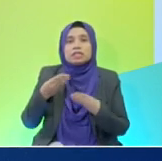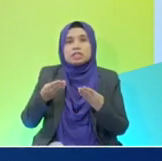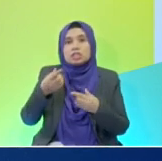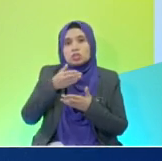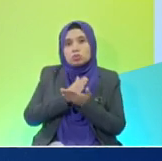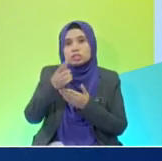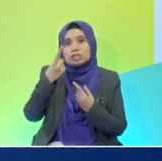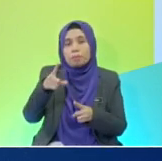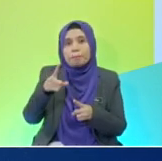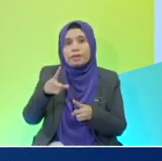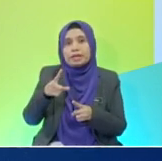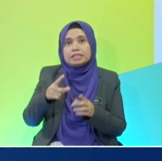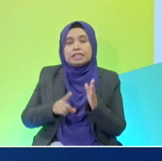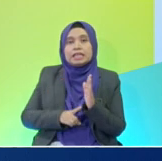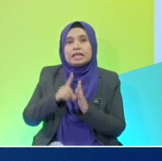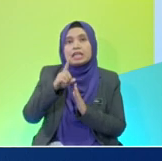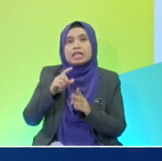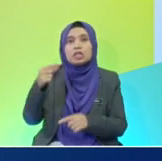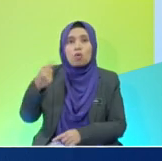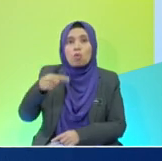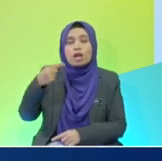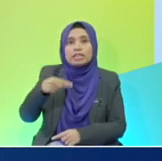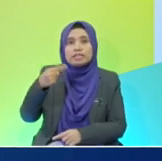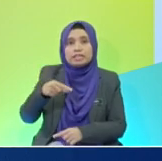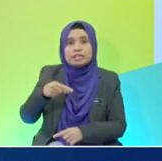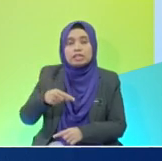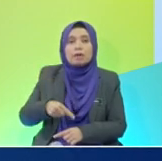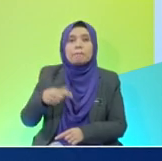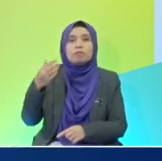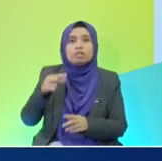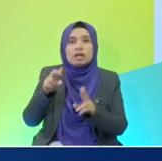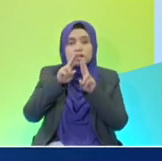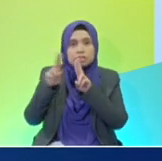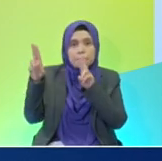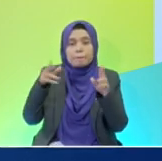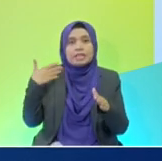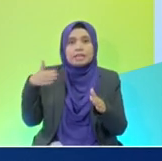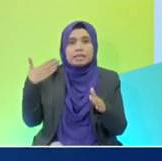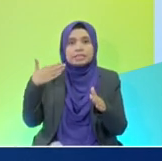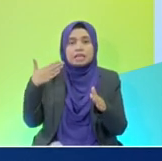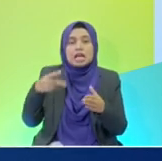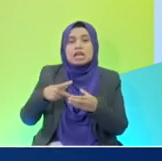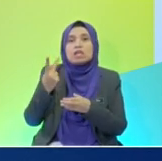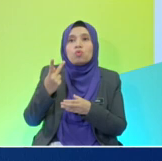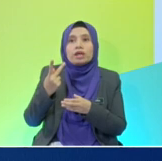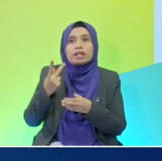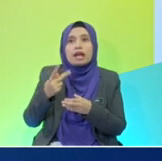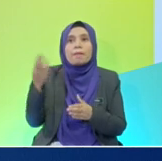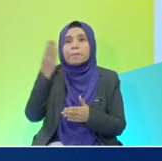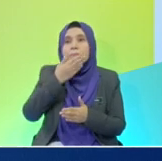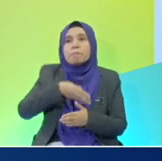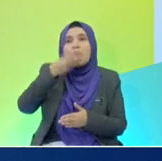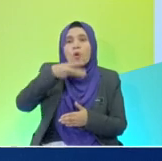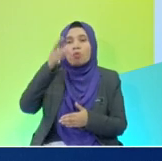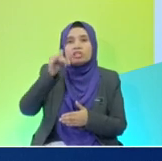meningkatkan kualitas udara mengeluarkan udara panas dan juga yang ketiga mengeluarkan bau yang tidak